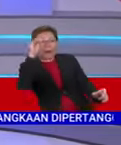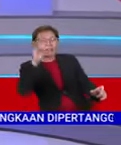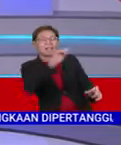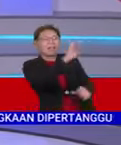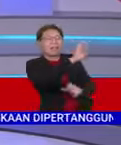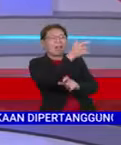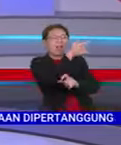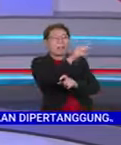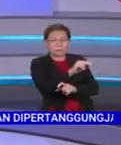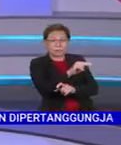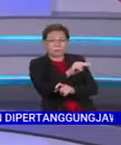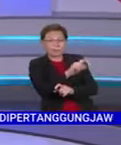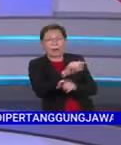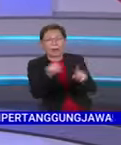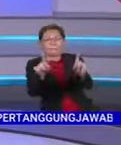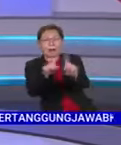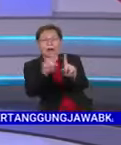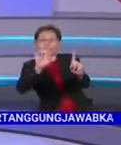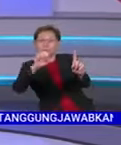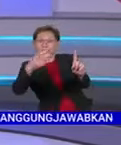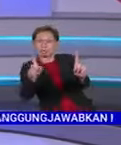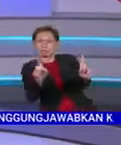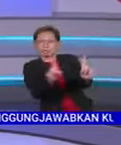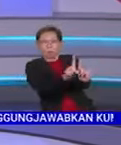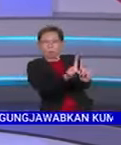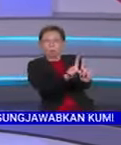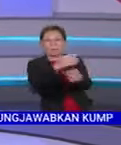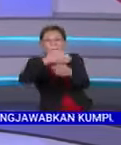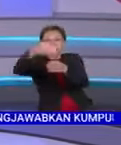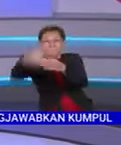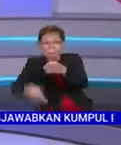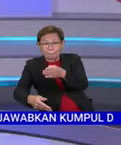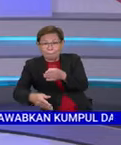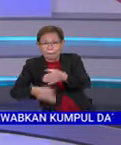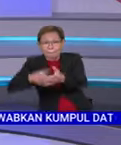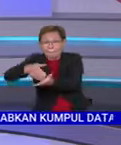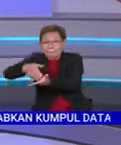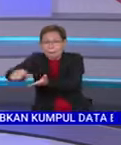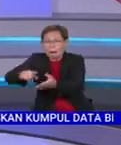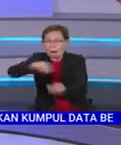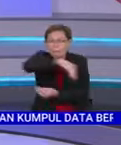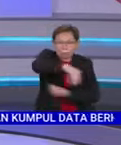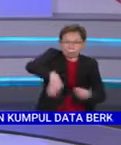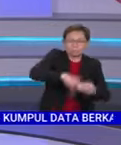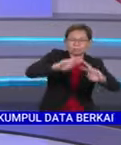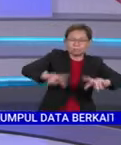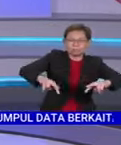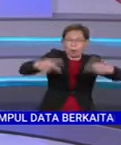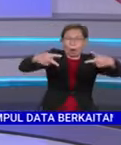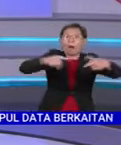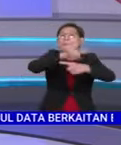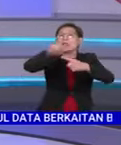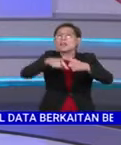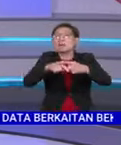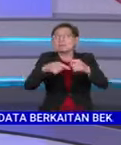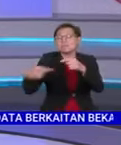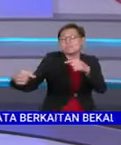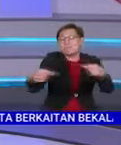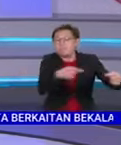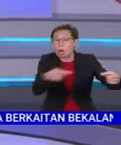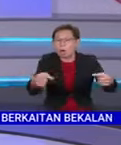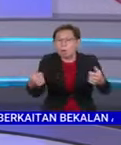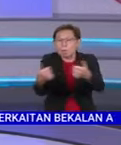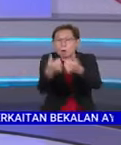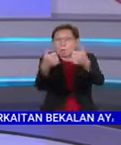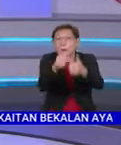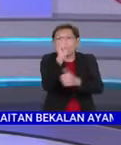Chia berharap dia dan pasangannya Sowayi dapat menamatkan padi terkandas di pusingan separuh akhir apabila turun beraksi di kejohanan